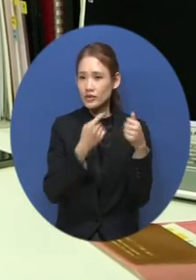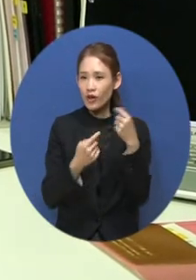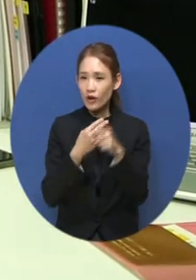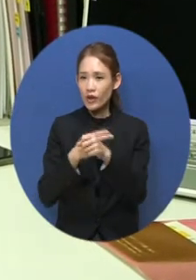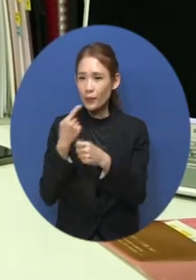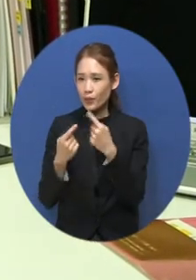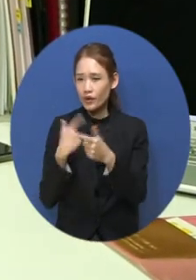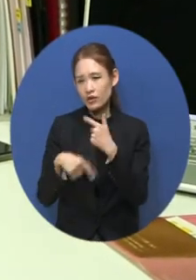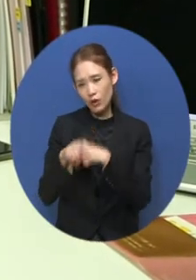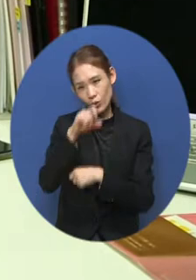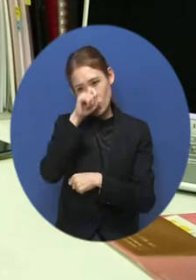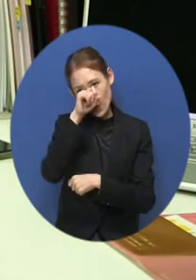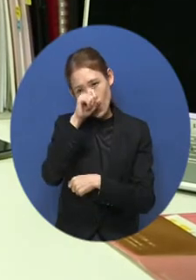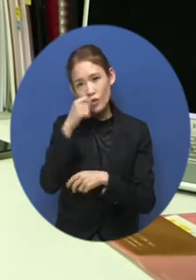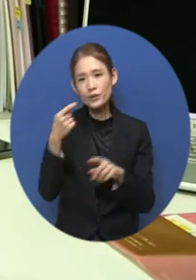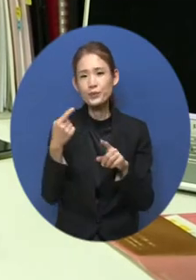좋으세요.